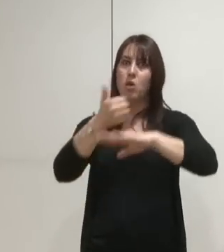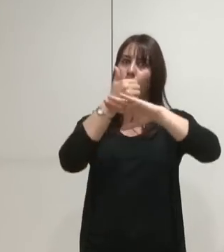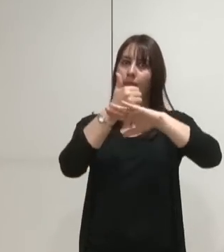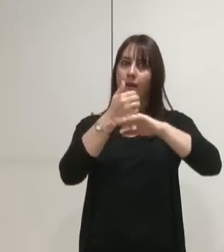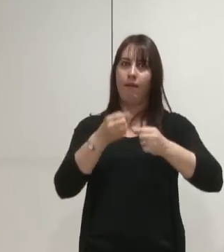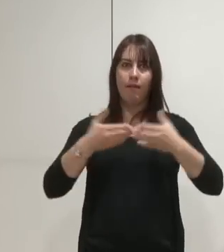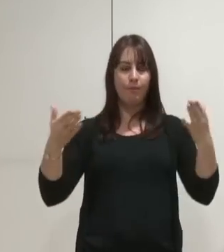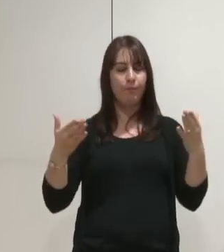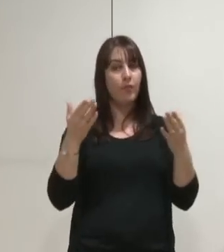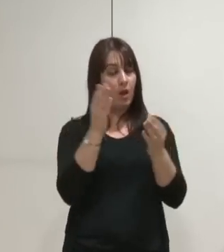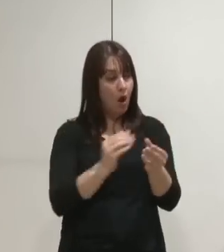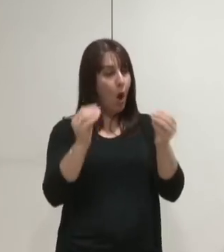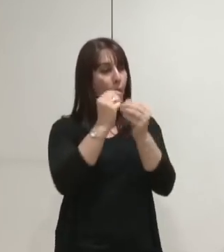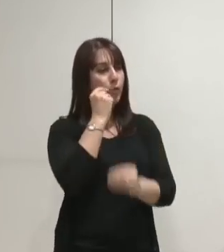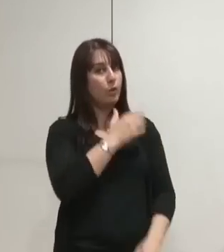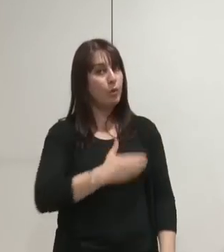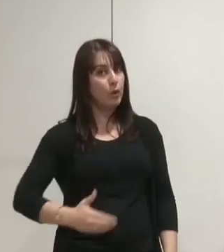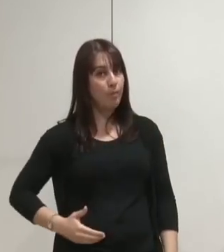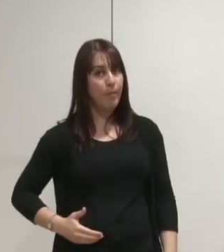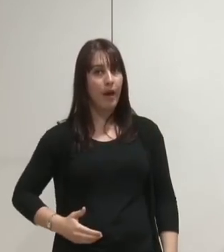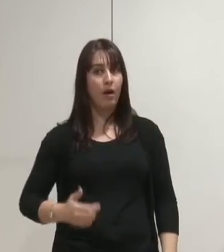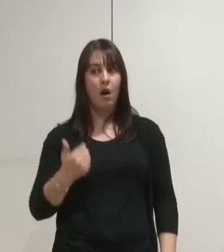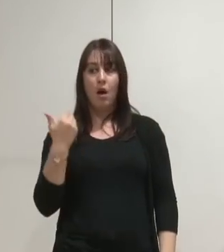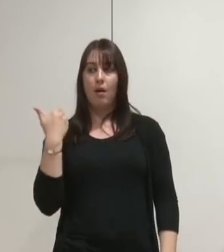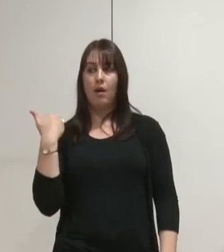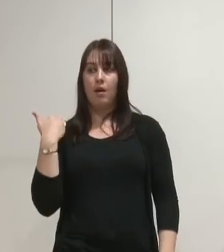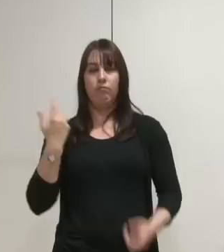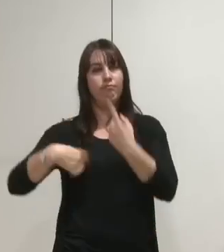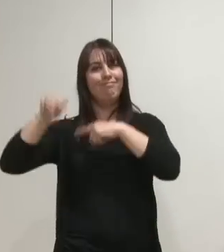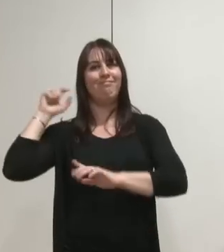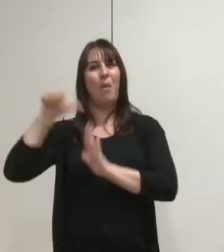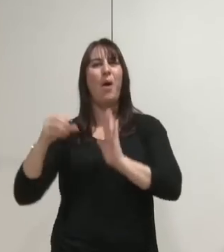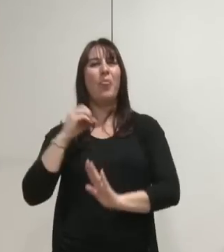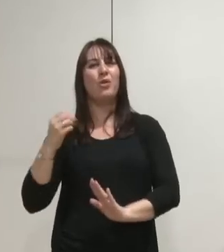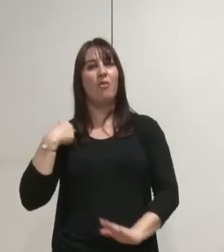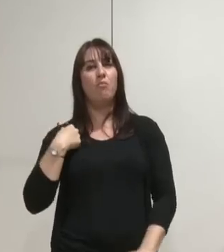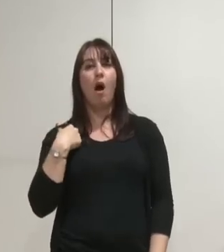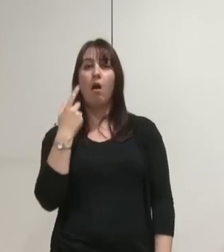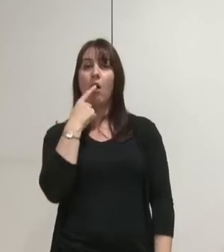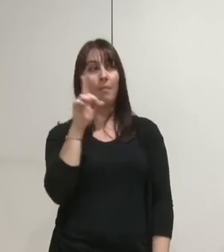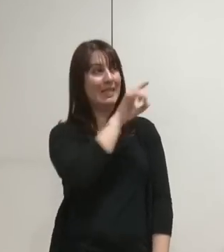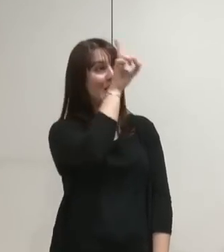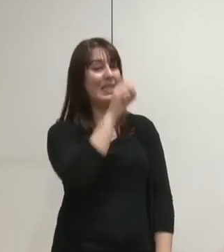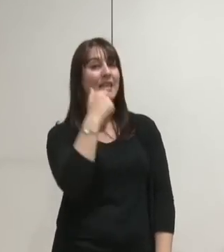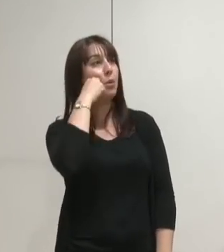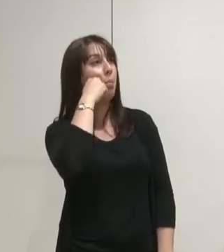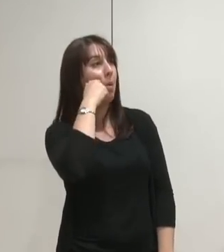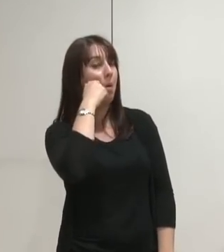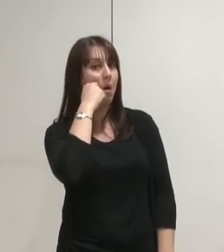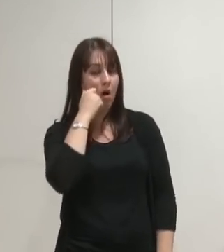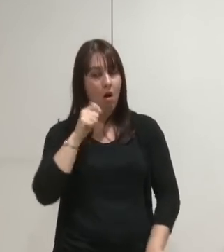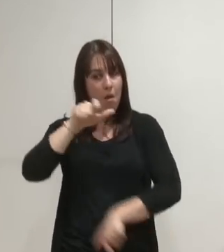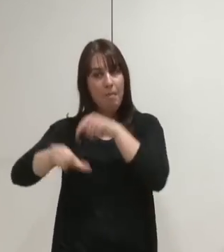Maire la réponse à la question orale que je vous avais posée en octobre a continué d'inquiéter les